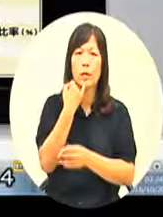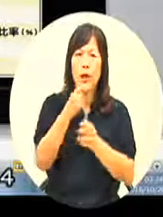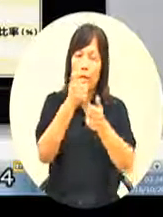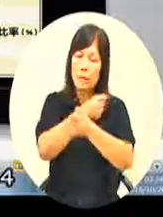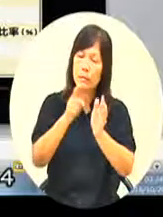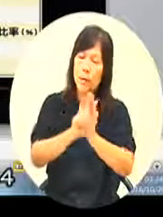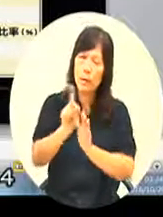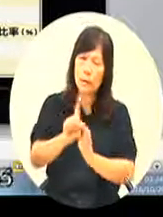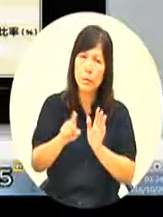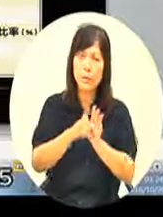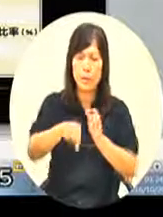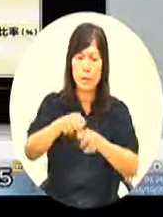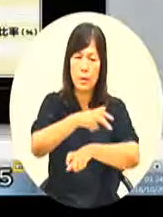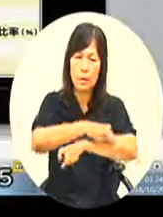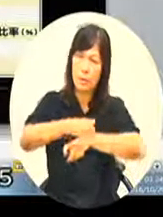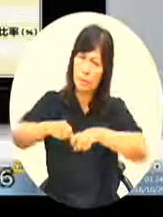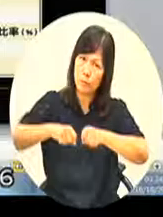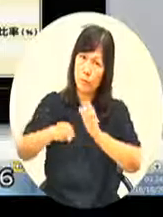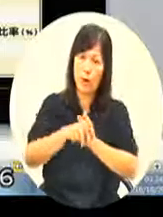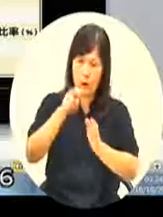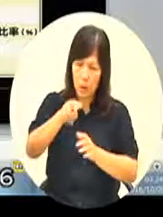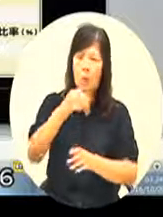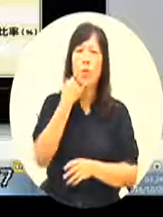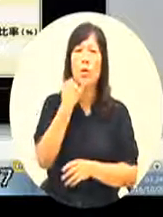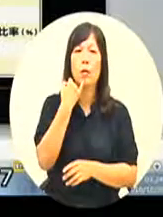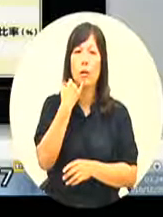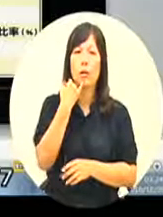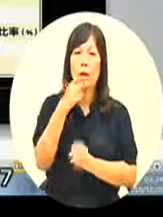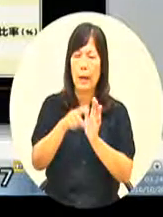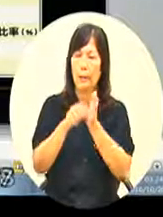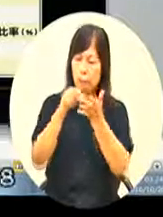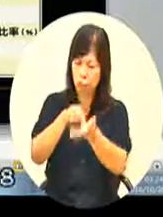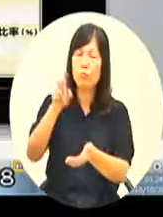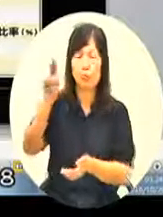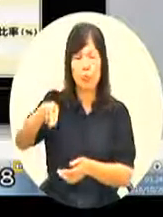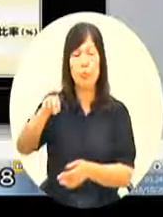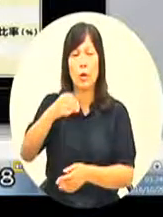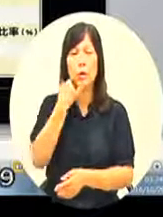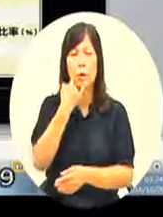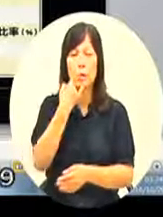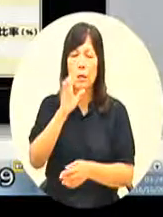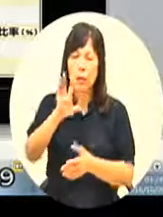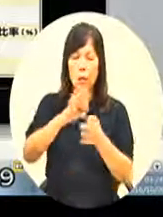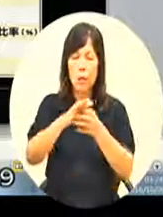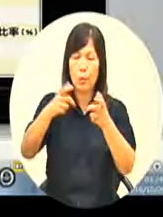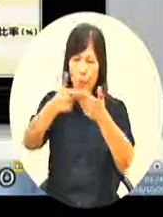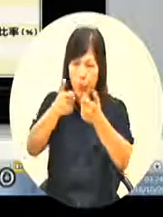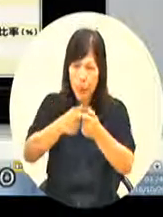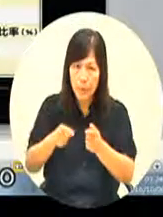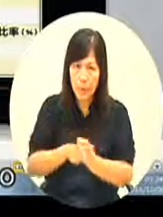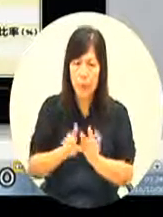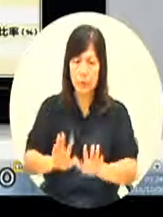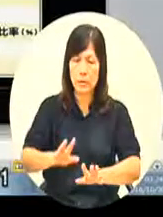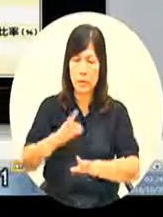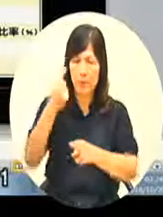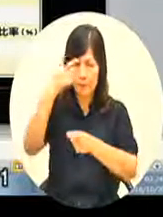代表说这个方案是看得到也吃得到的，可是相关的配套方案，他说明年今年